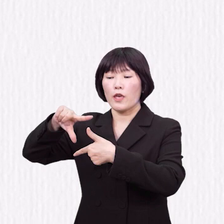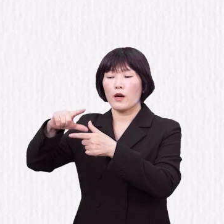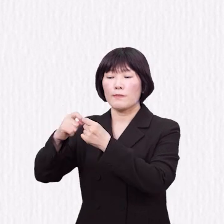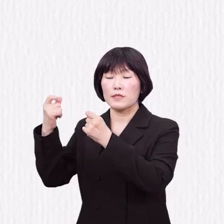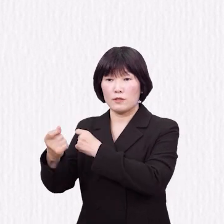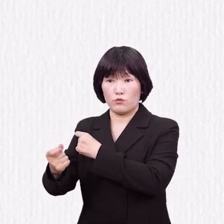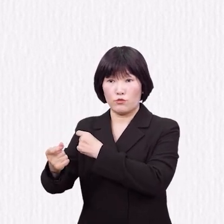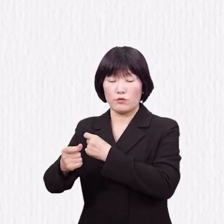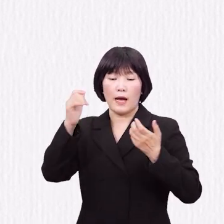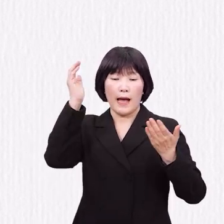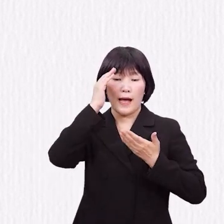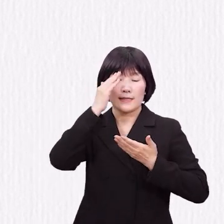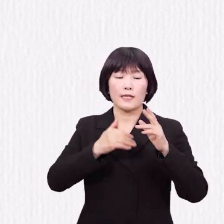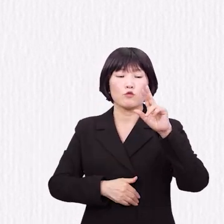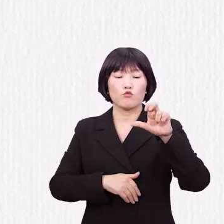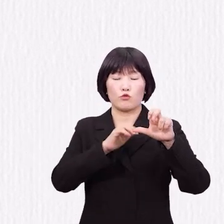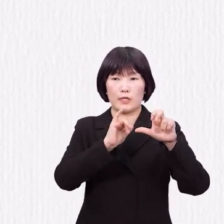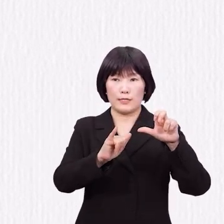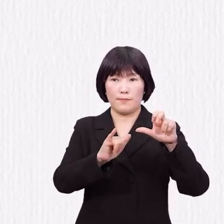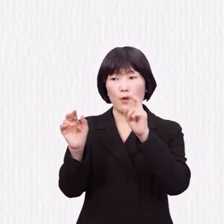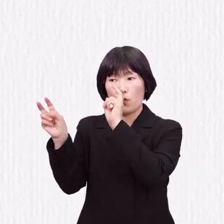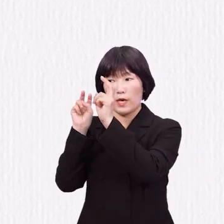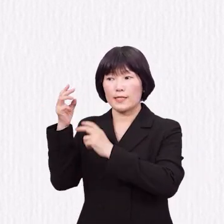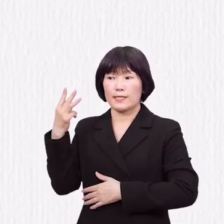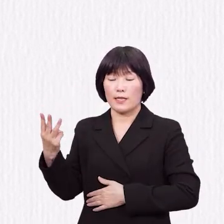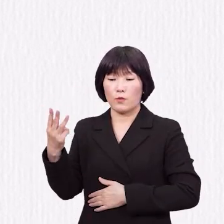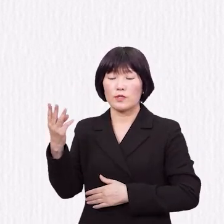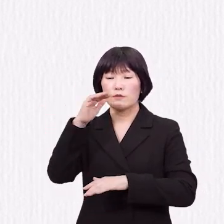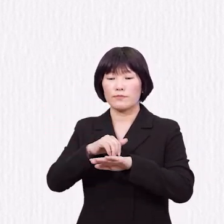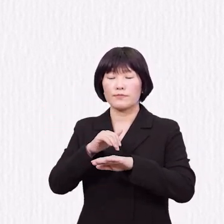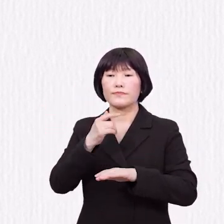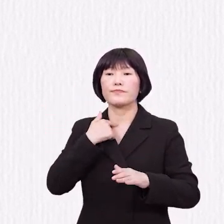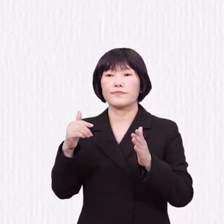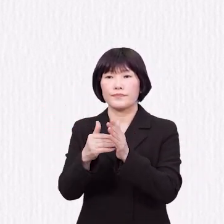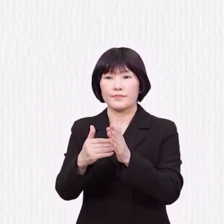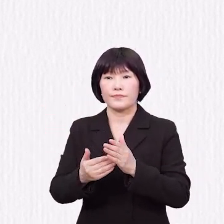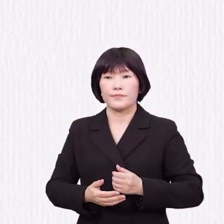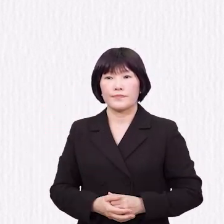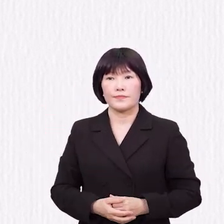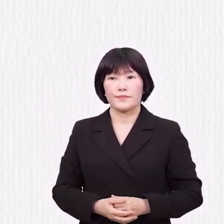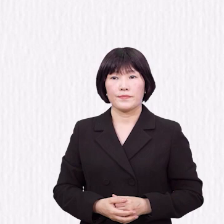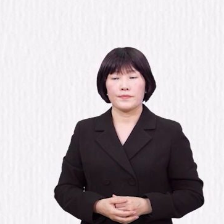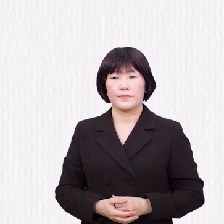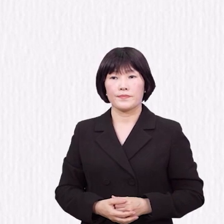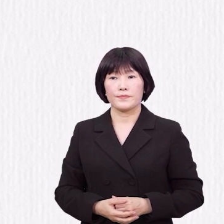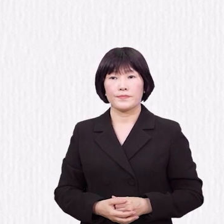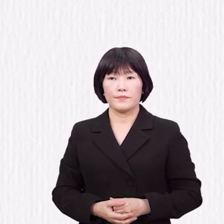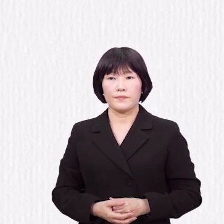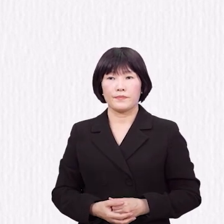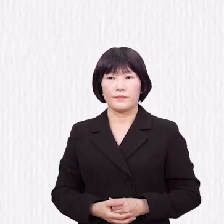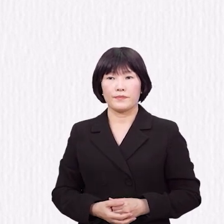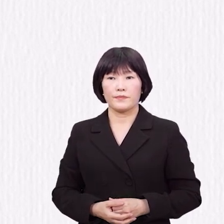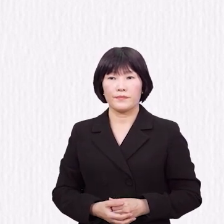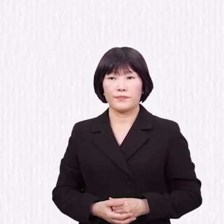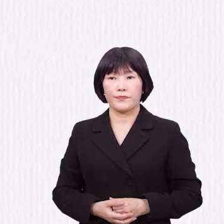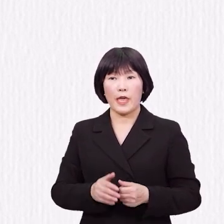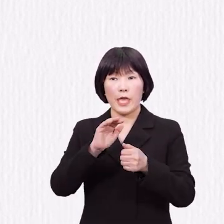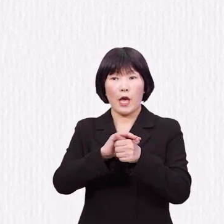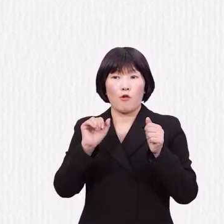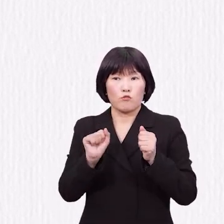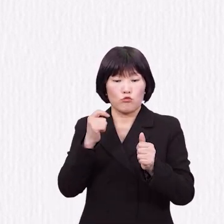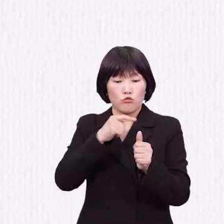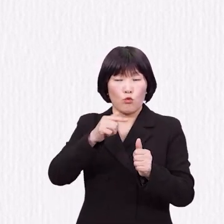25명의 학생들이 3곳의 사업체에서 직무훈련을 실시했습니다. 경상북도 교육청에서는 포항시